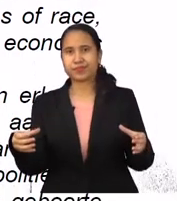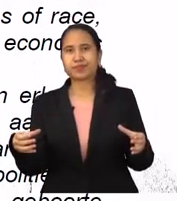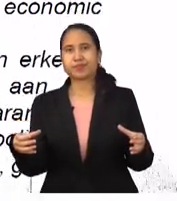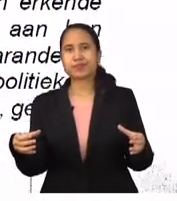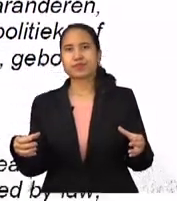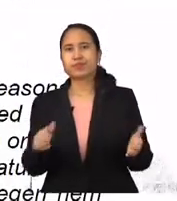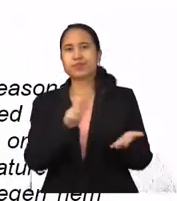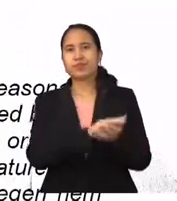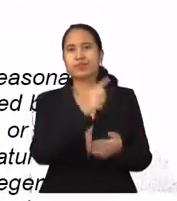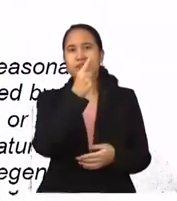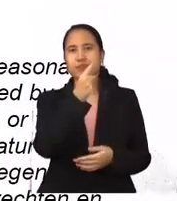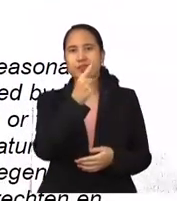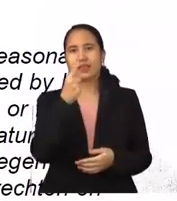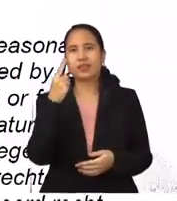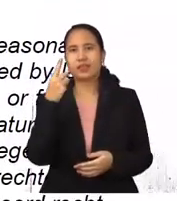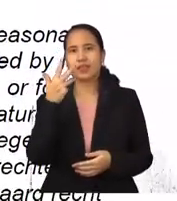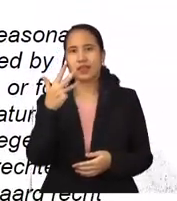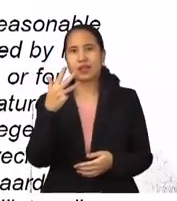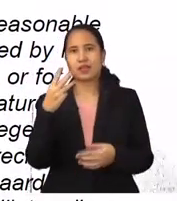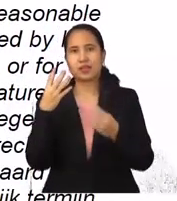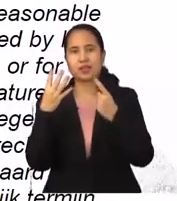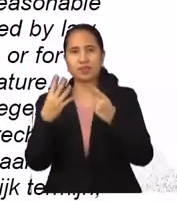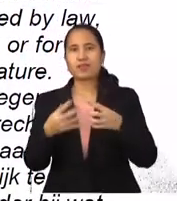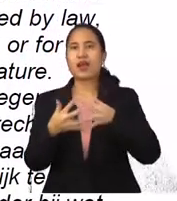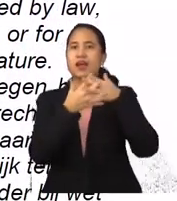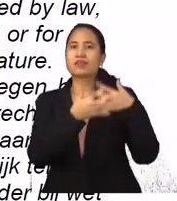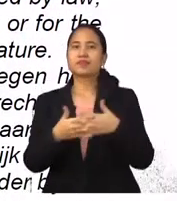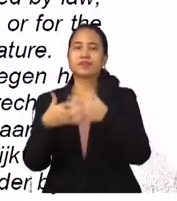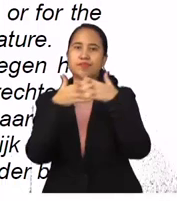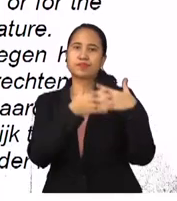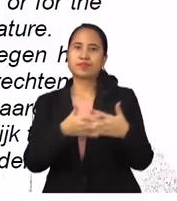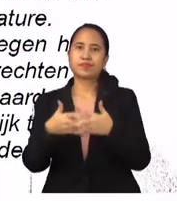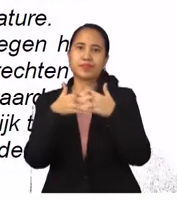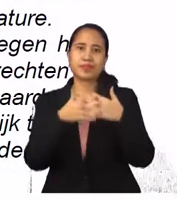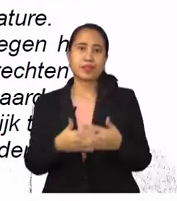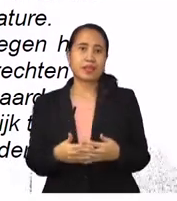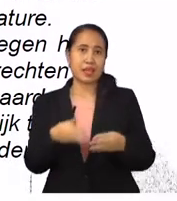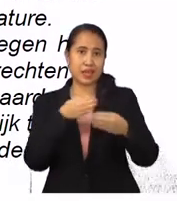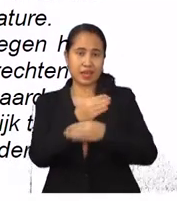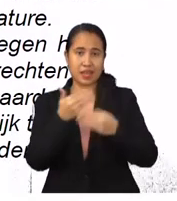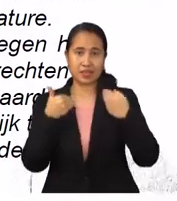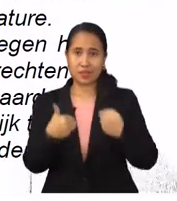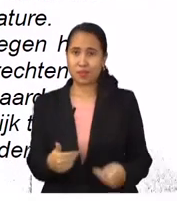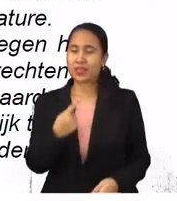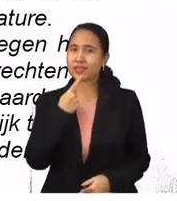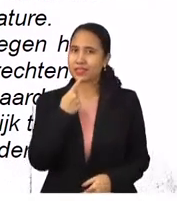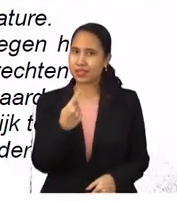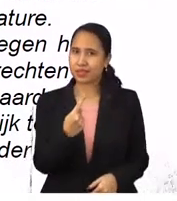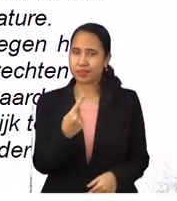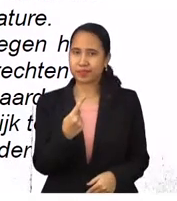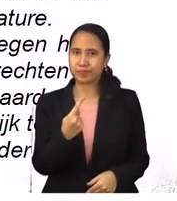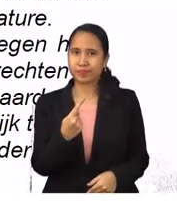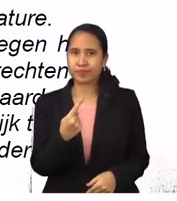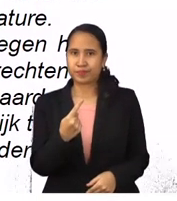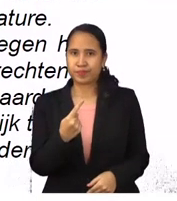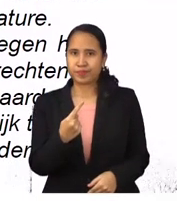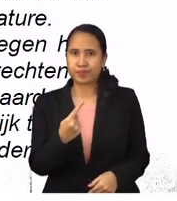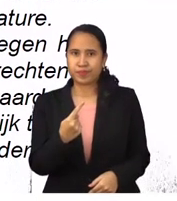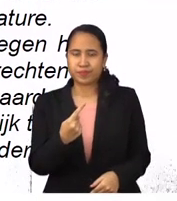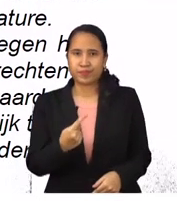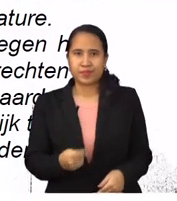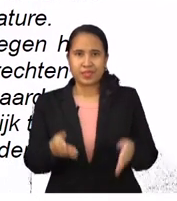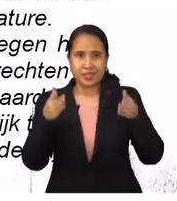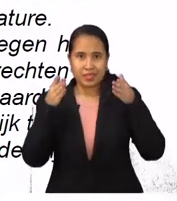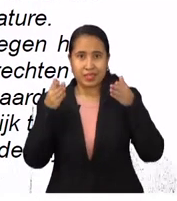De artikelen 1, 8 en 25 van het Amerikaanse verdrag van de rechten van de mens luidt als volgt, artikel 1. De staten